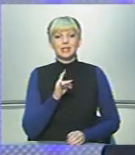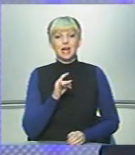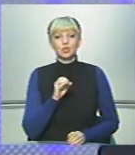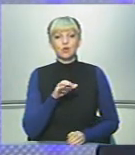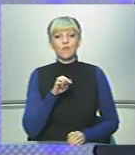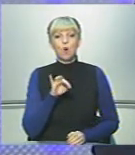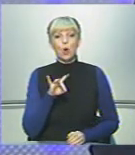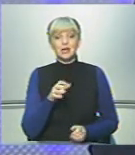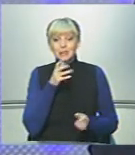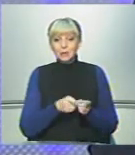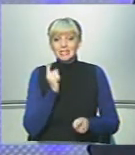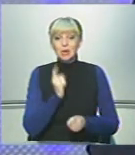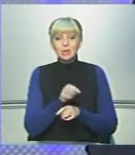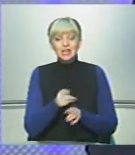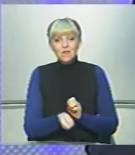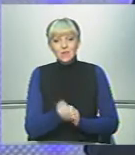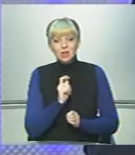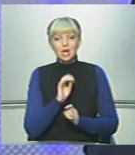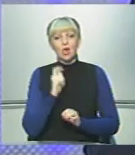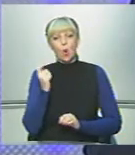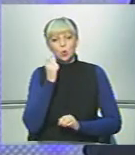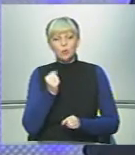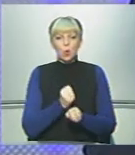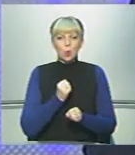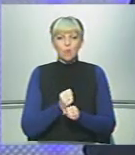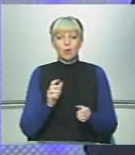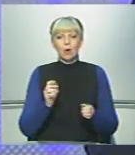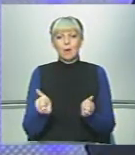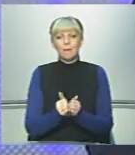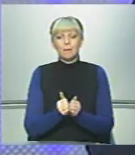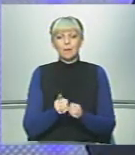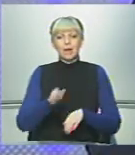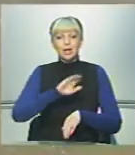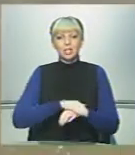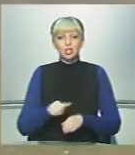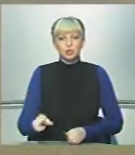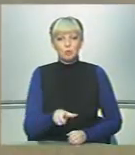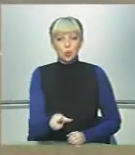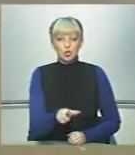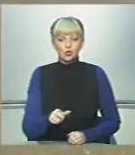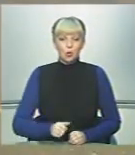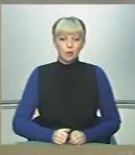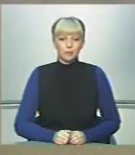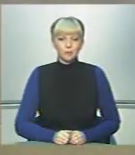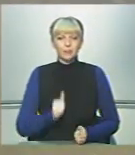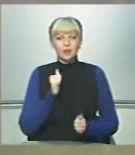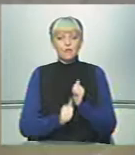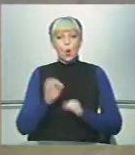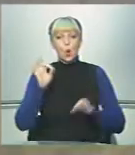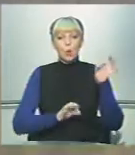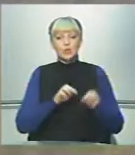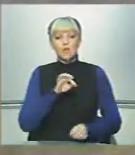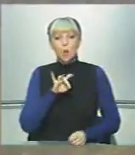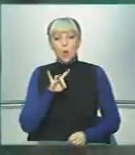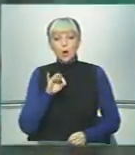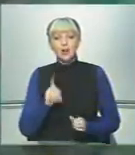період забороняється не лише її вилов, а й господарські роботи в прибережних смугах гірських річок. Кожної осені форель,